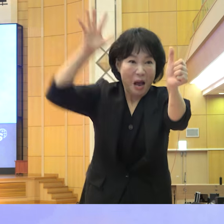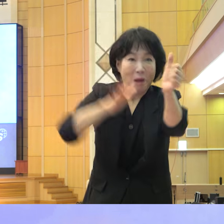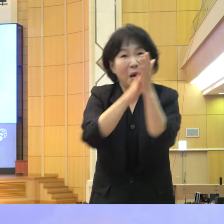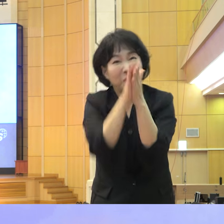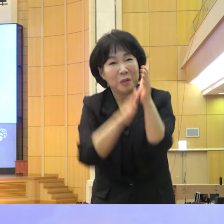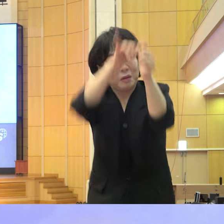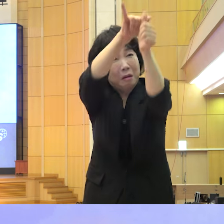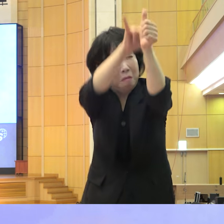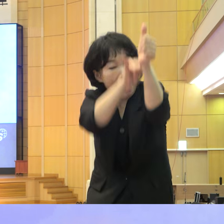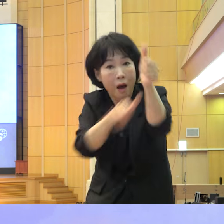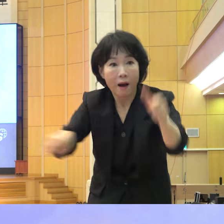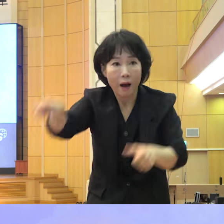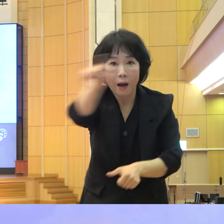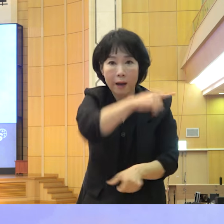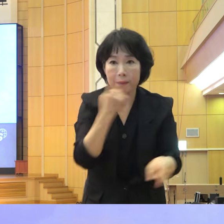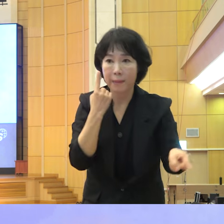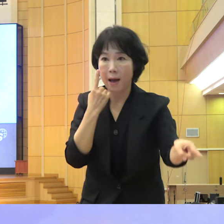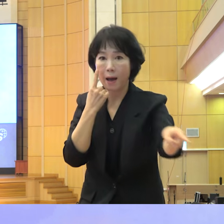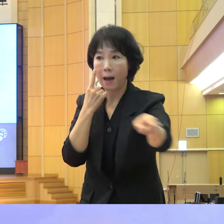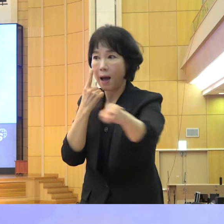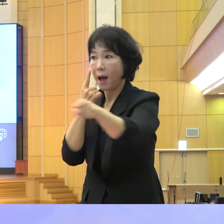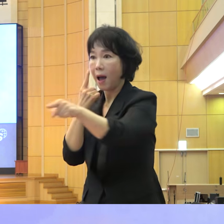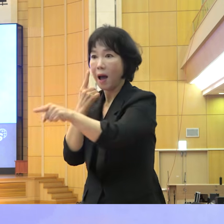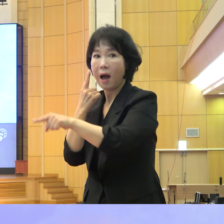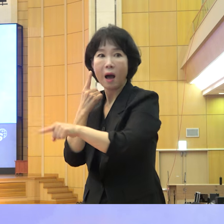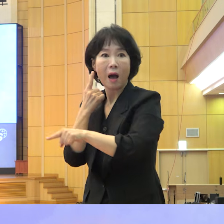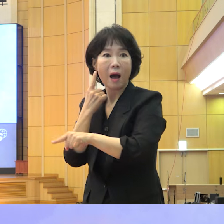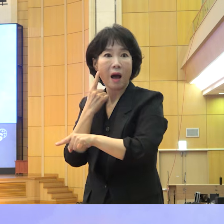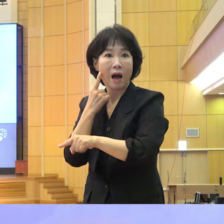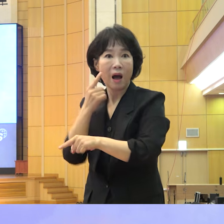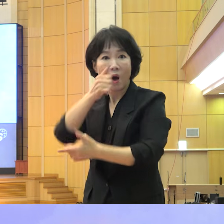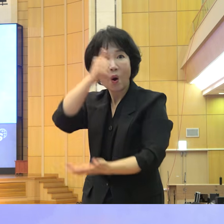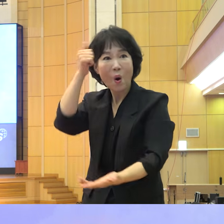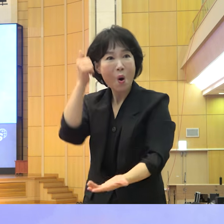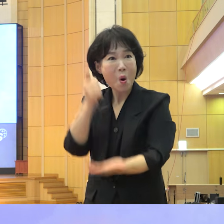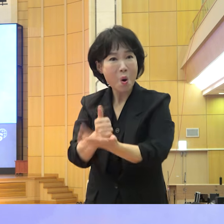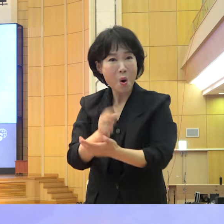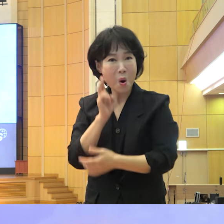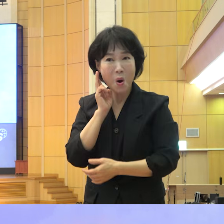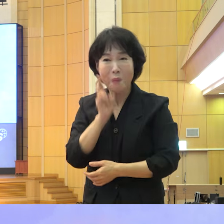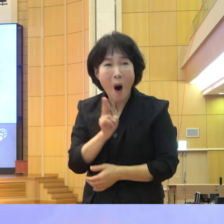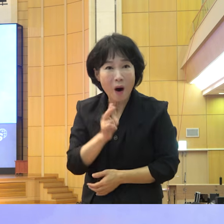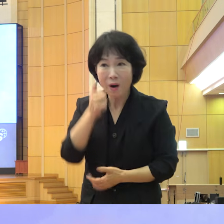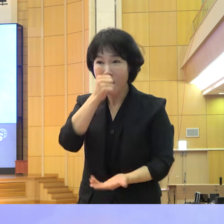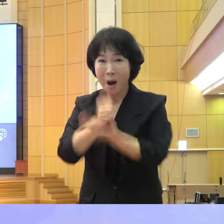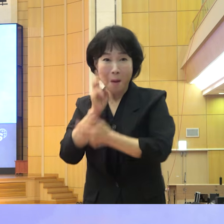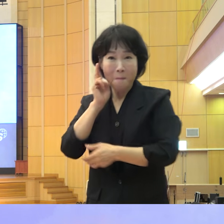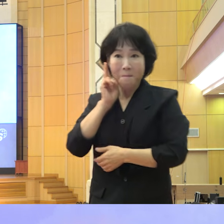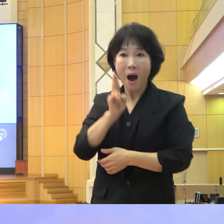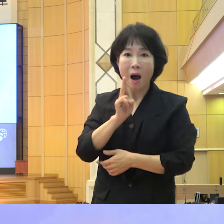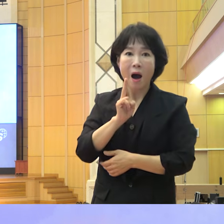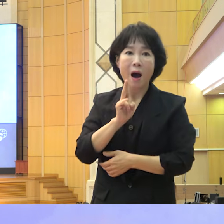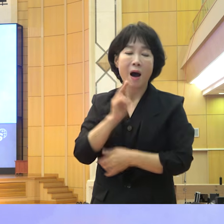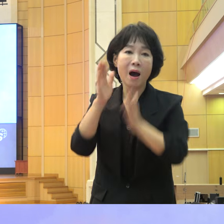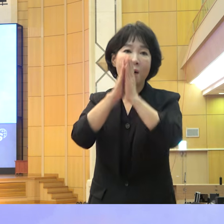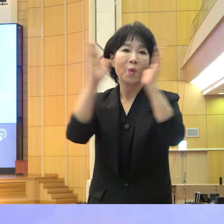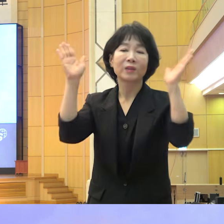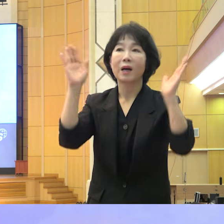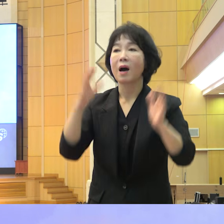빌고 그리고 그냥 춤추고 난리가 났어. 모세가 뭐라고 했는지 아세요?